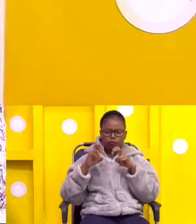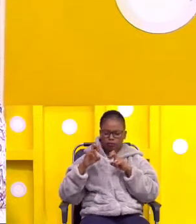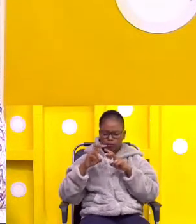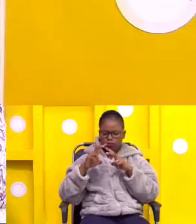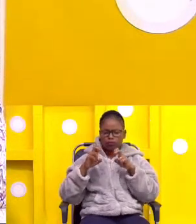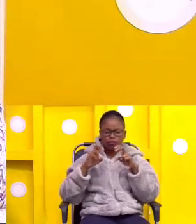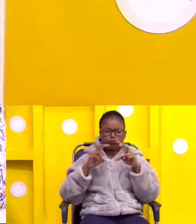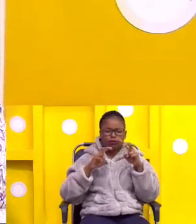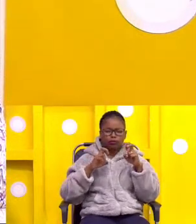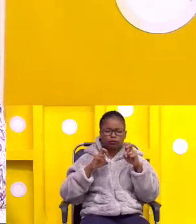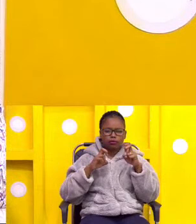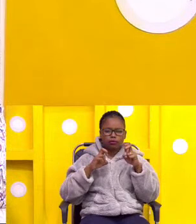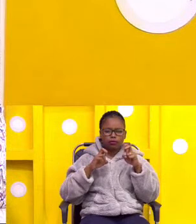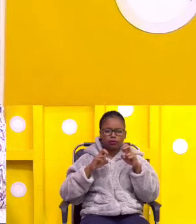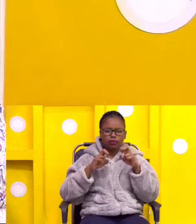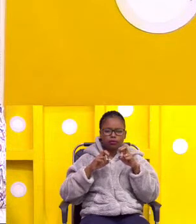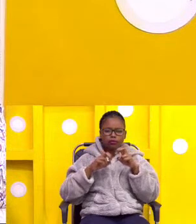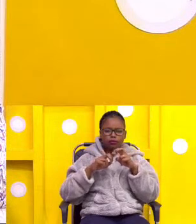kanjetha.